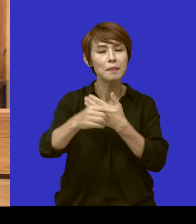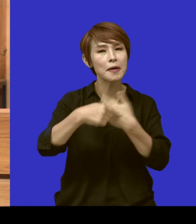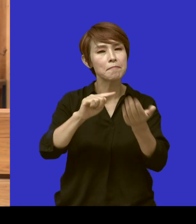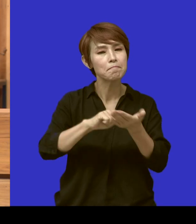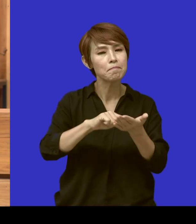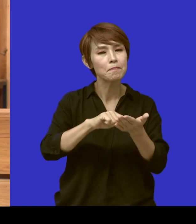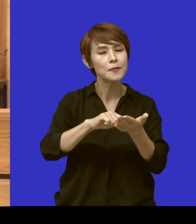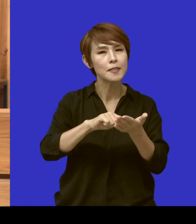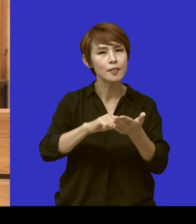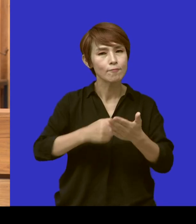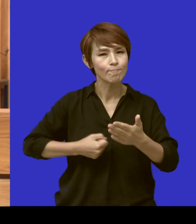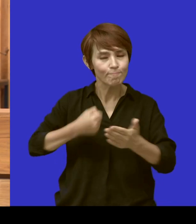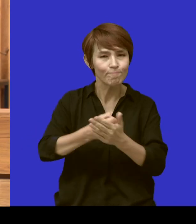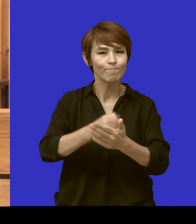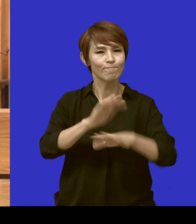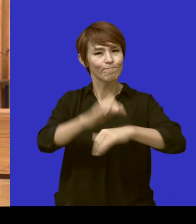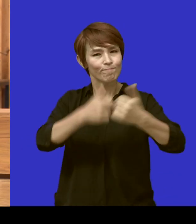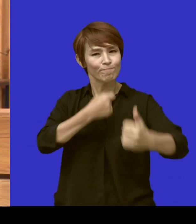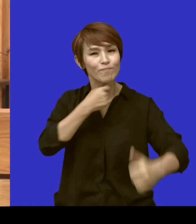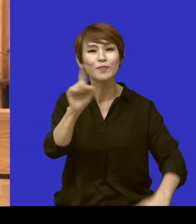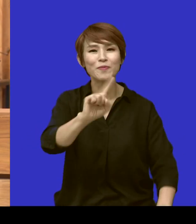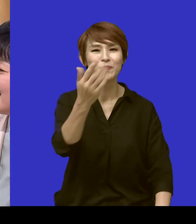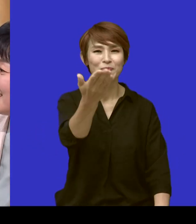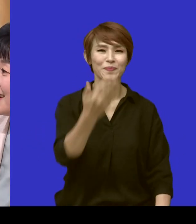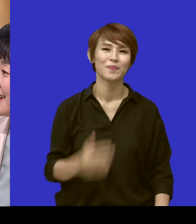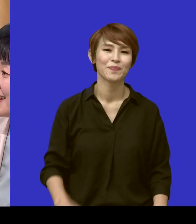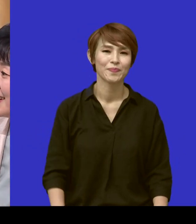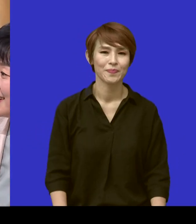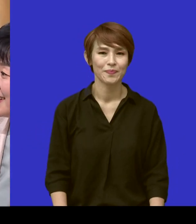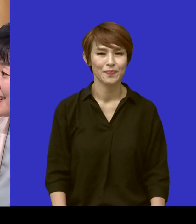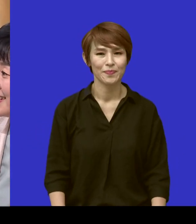마음속에 뭔가 도전 정신이 생겼다면 어떤 것이 있을까요?